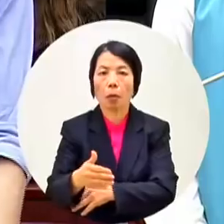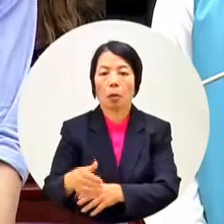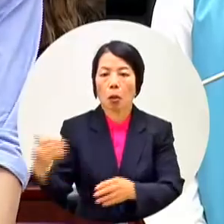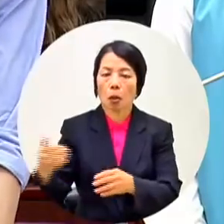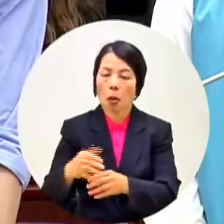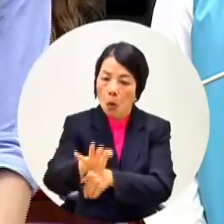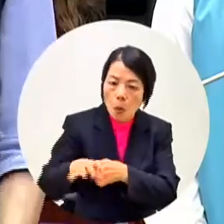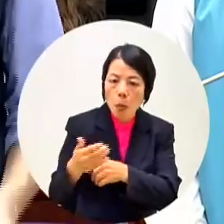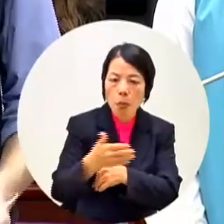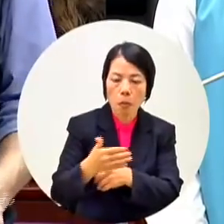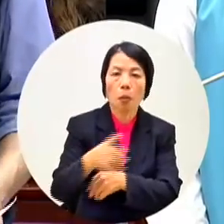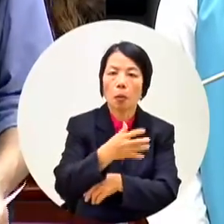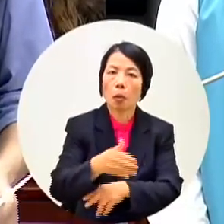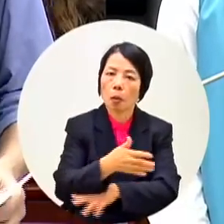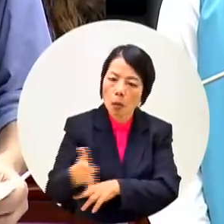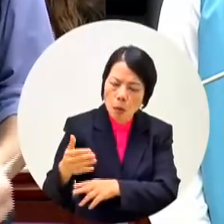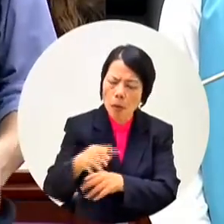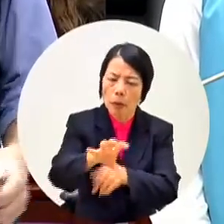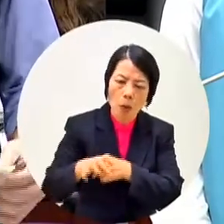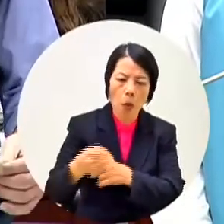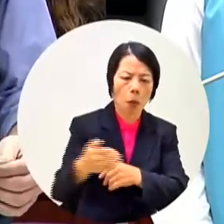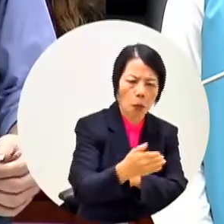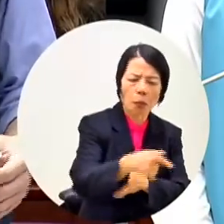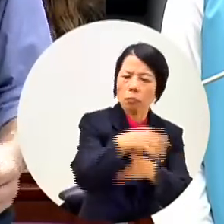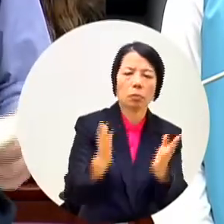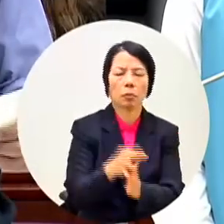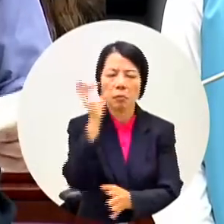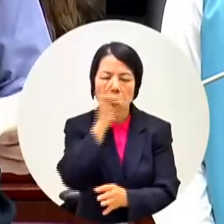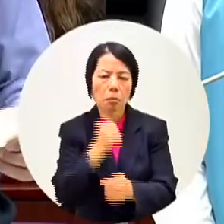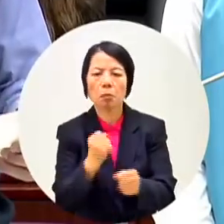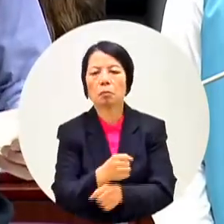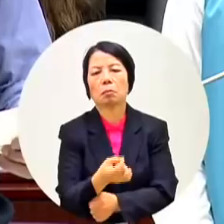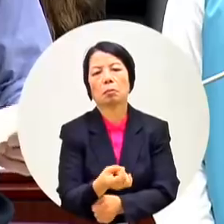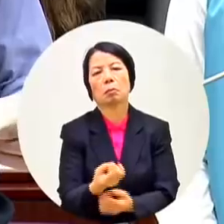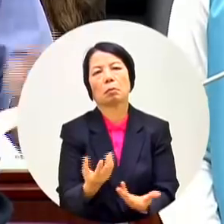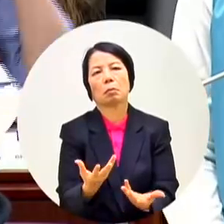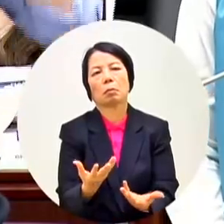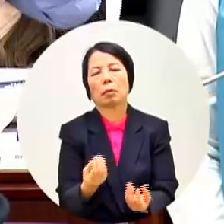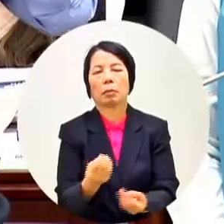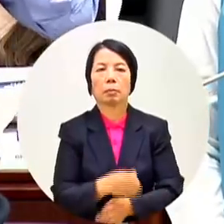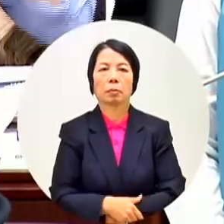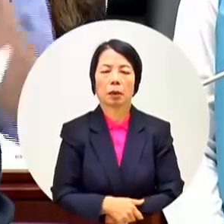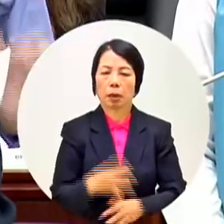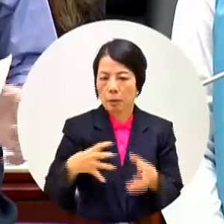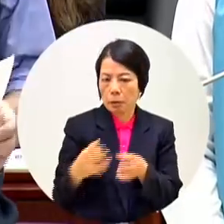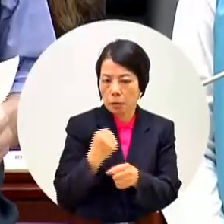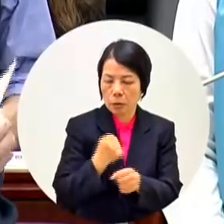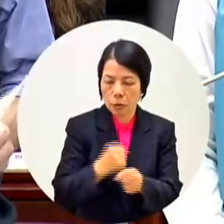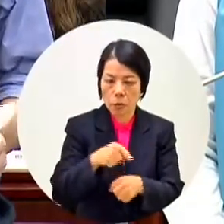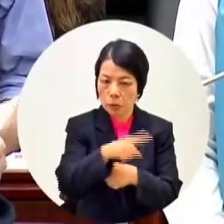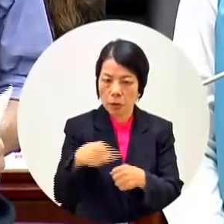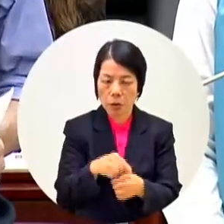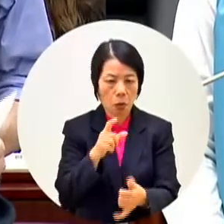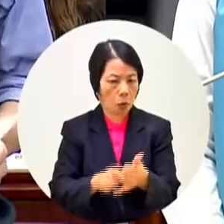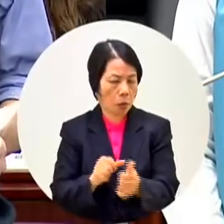化。我觉得我们应该一起来，大家一起来合作，把这个问题突破。你都要讲一清打工，